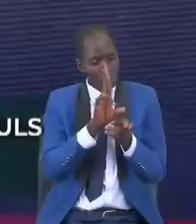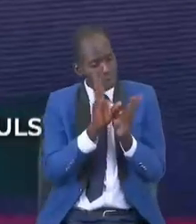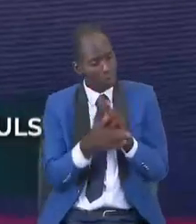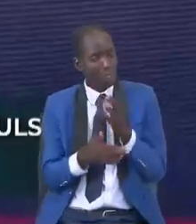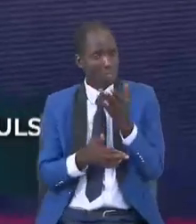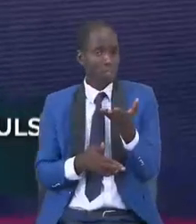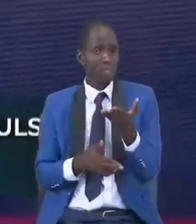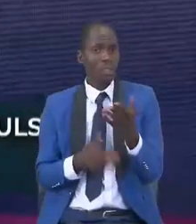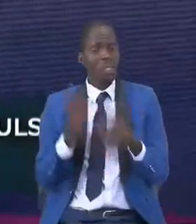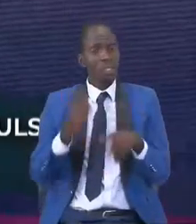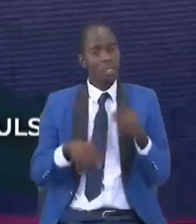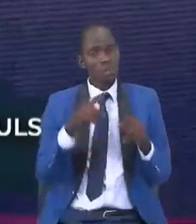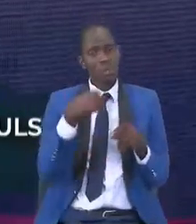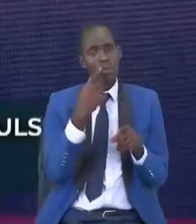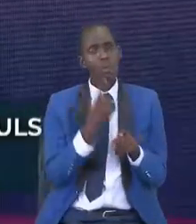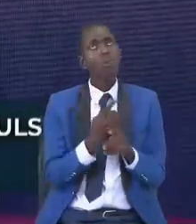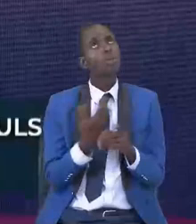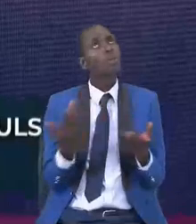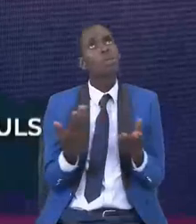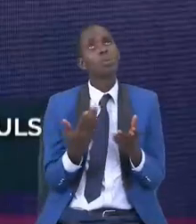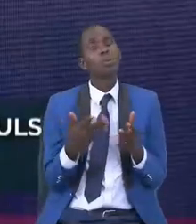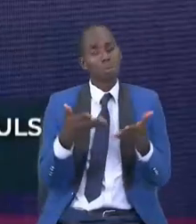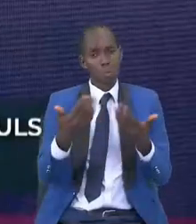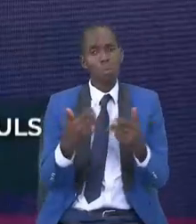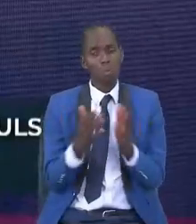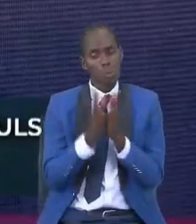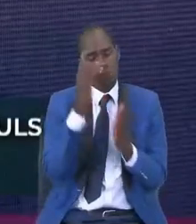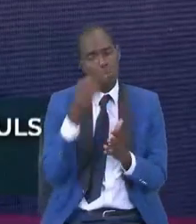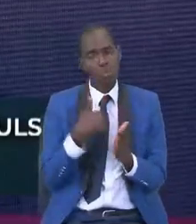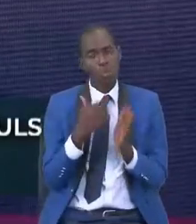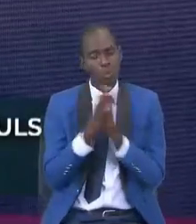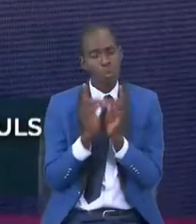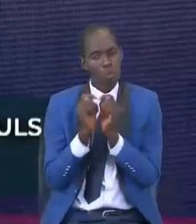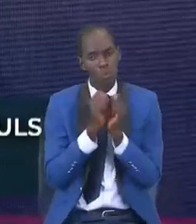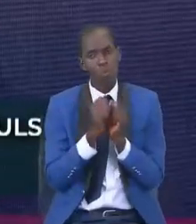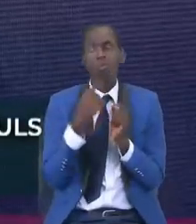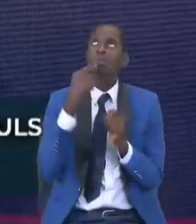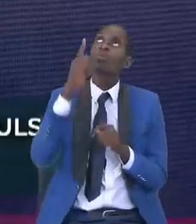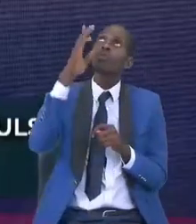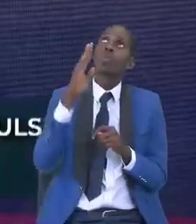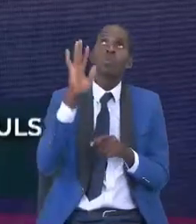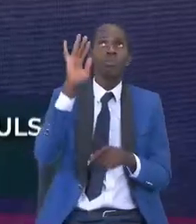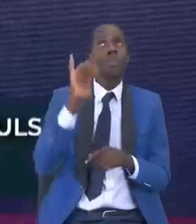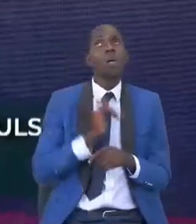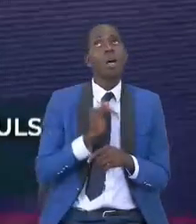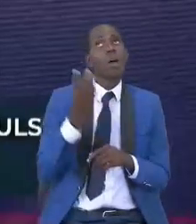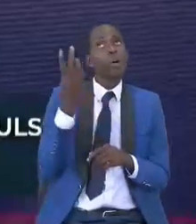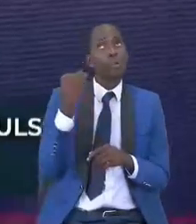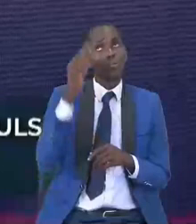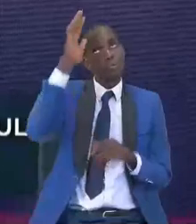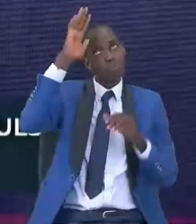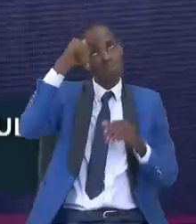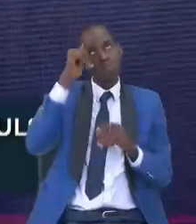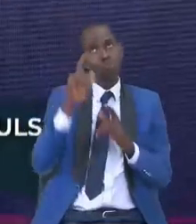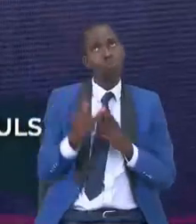d'accord? Priez pour moi, prions ensemble, et dis à Dieu, Seigneur, j'essayais de fuir, mais je sais maintenant que je ne peux